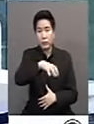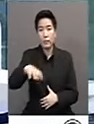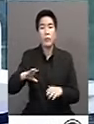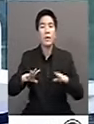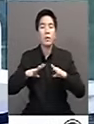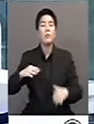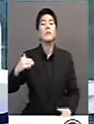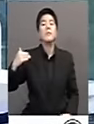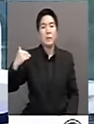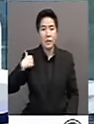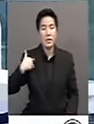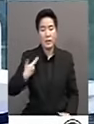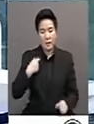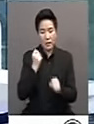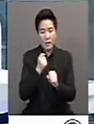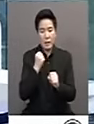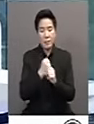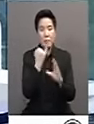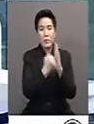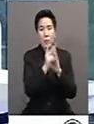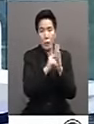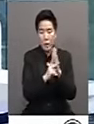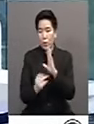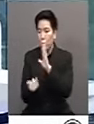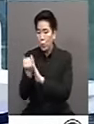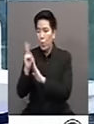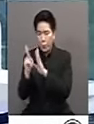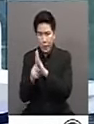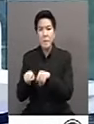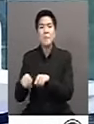รีสอร์ทที่เขาสร้างอย่างถูกกฎหมายก็มีให้บริการอยู่นะครับ